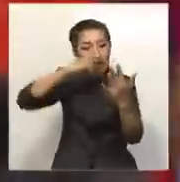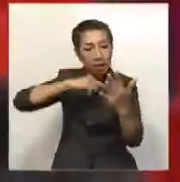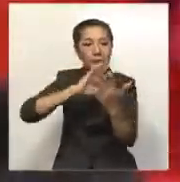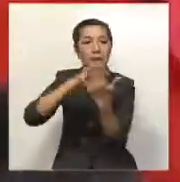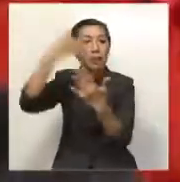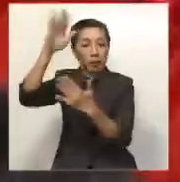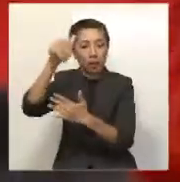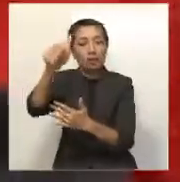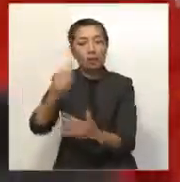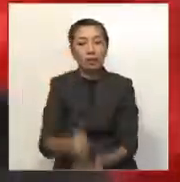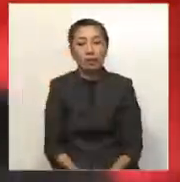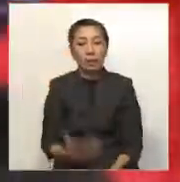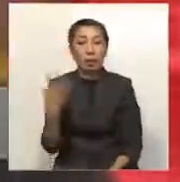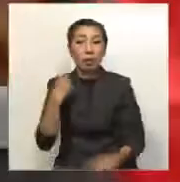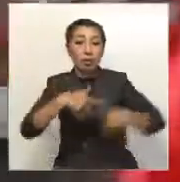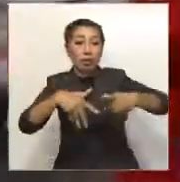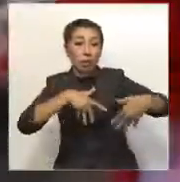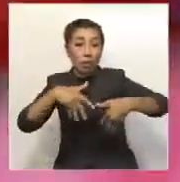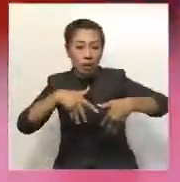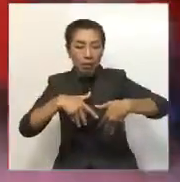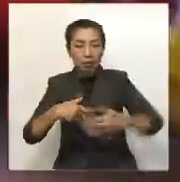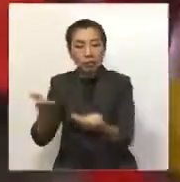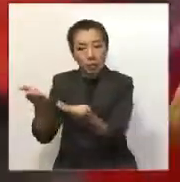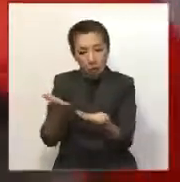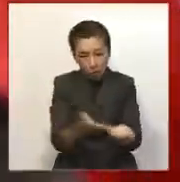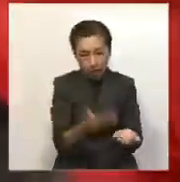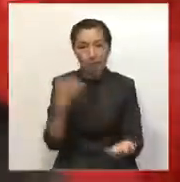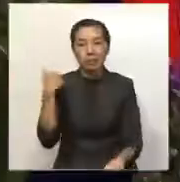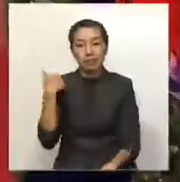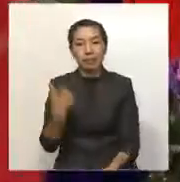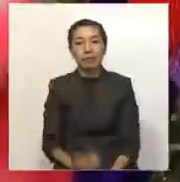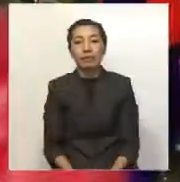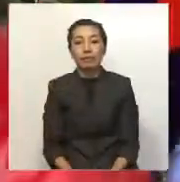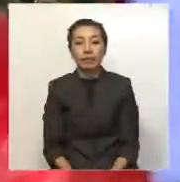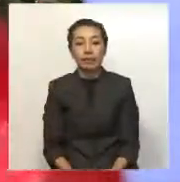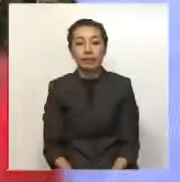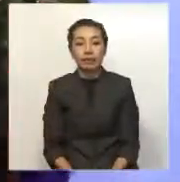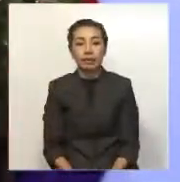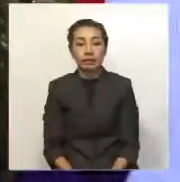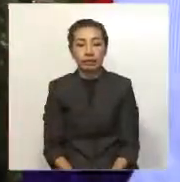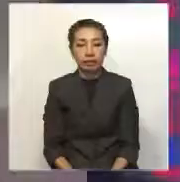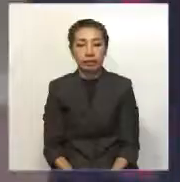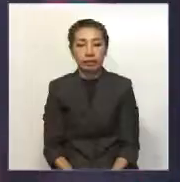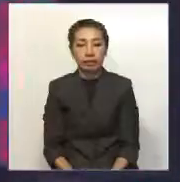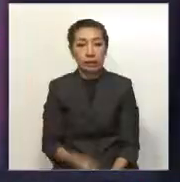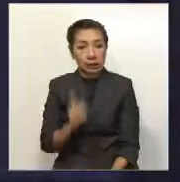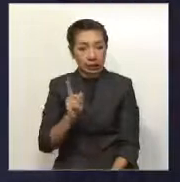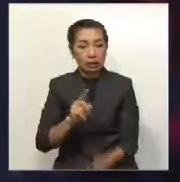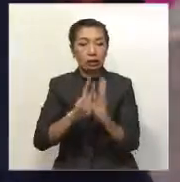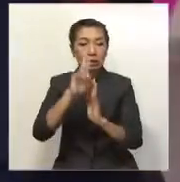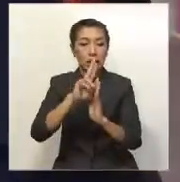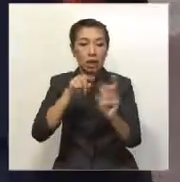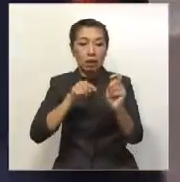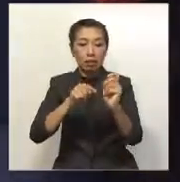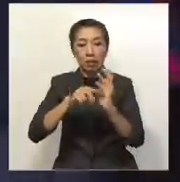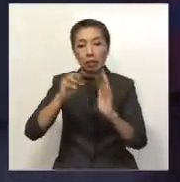เมื่ว่านกมีบรยากาศของชาวบ้านให้การตอนรบอย่อบอ่นเลยที่เดยวค่ะก็หลกๆที่พื้นที่แม้ฟ้าหลวนจหวเช